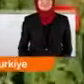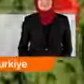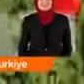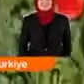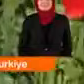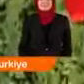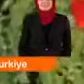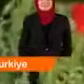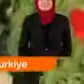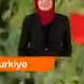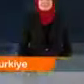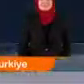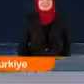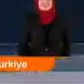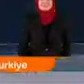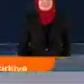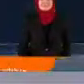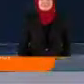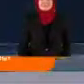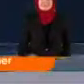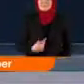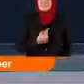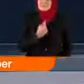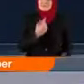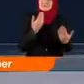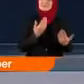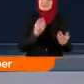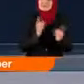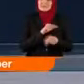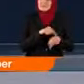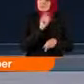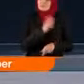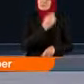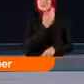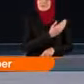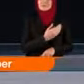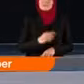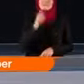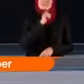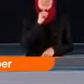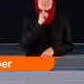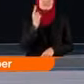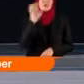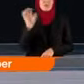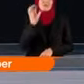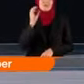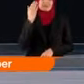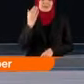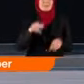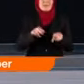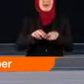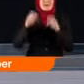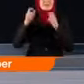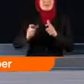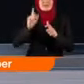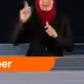istiyorum İyi seyirler dileriz en kısa sürede bulunur maldivler'e gideceğiz İngiliz bir turist ele geçirdi tatil